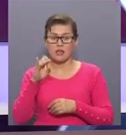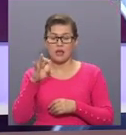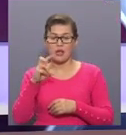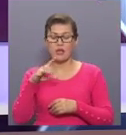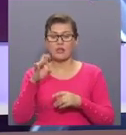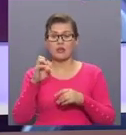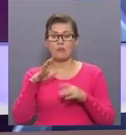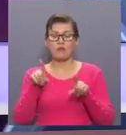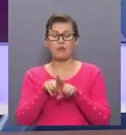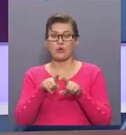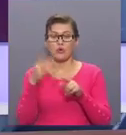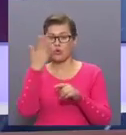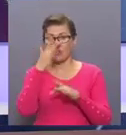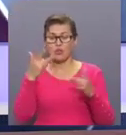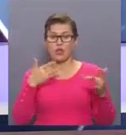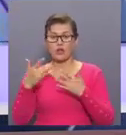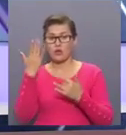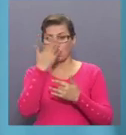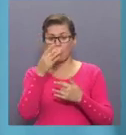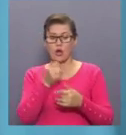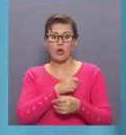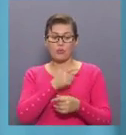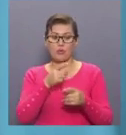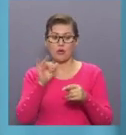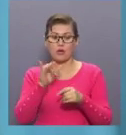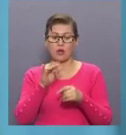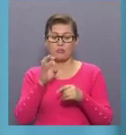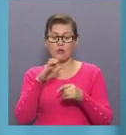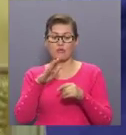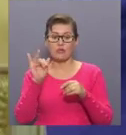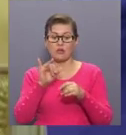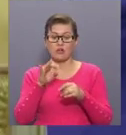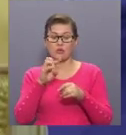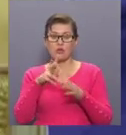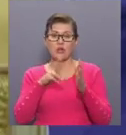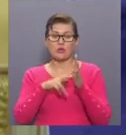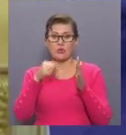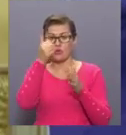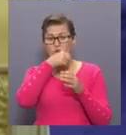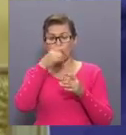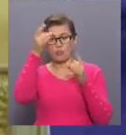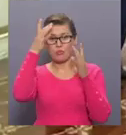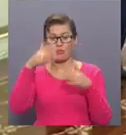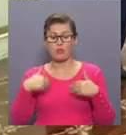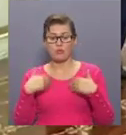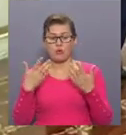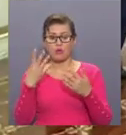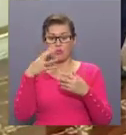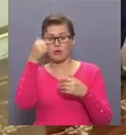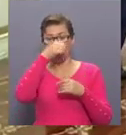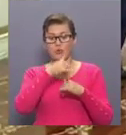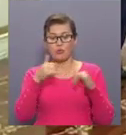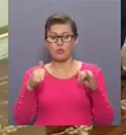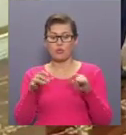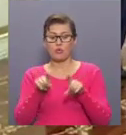Назарбаев көрнекті театр және кино актері, режиссер Асанәлі Әшімовті 80 жылдық мерейтойымен құттықтады. 40 жылдан аса